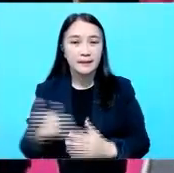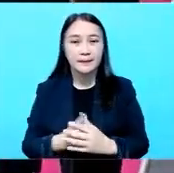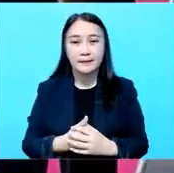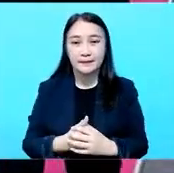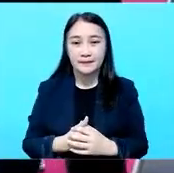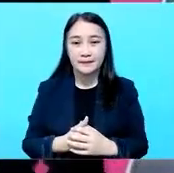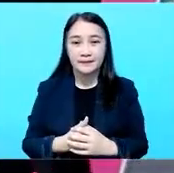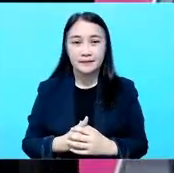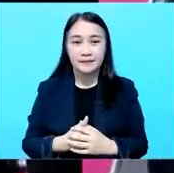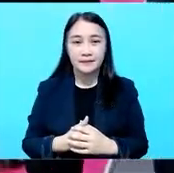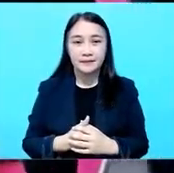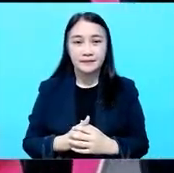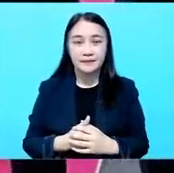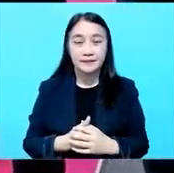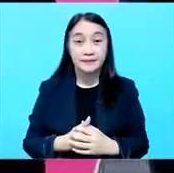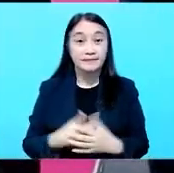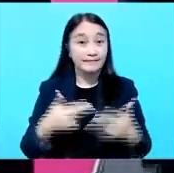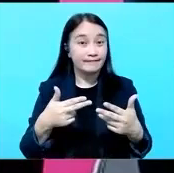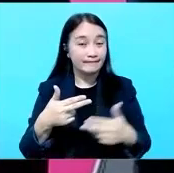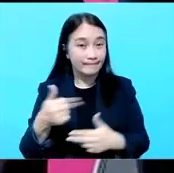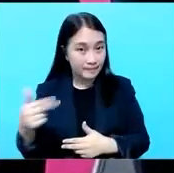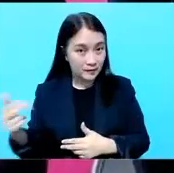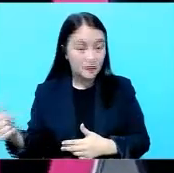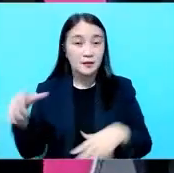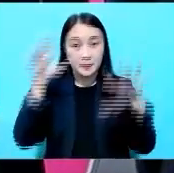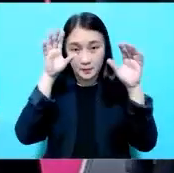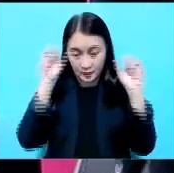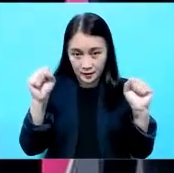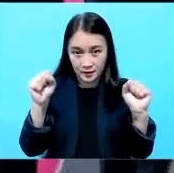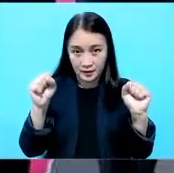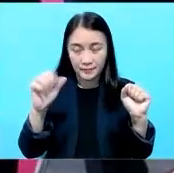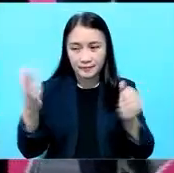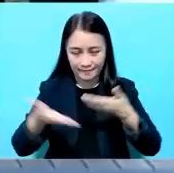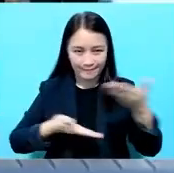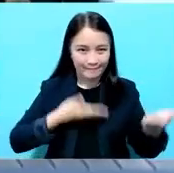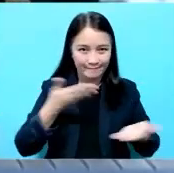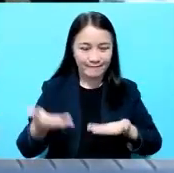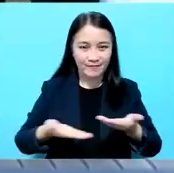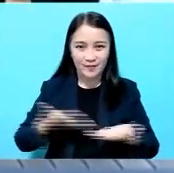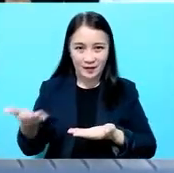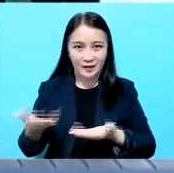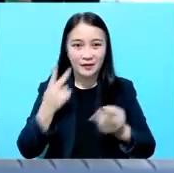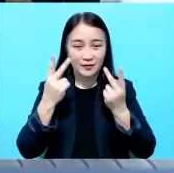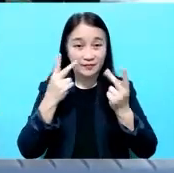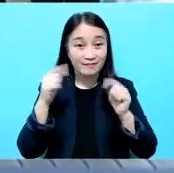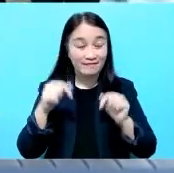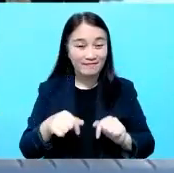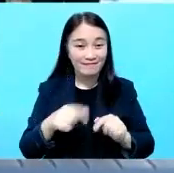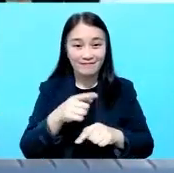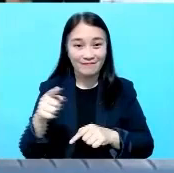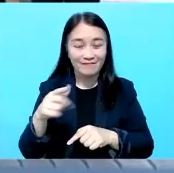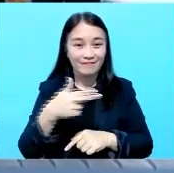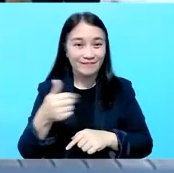Mismong si Indonesian President Joko Widodo ang tumanggap sa mga heads of state na dumalo sa pagbubukas ng 42nd ASEAN Summit dito sa